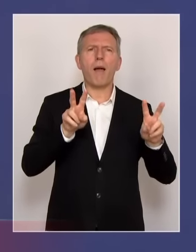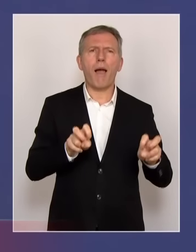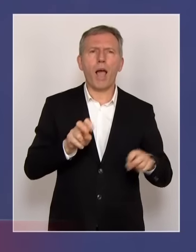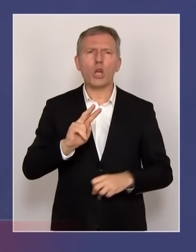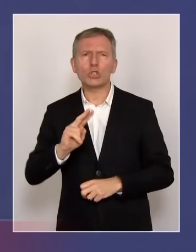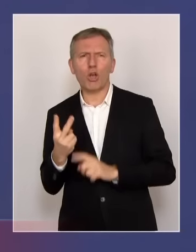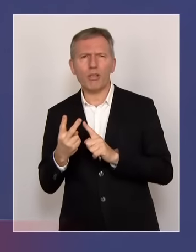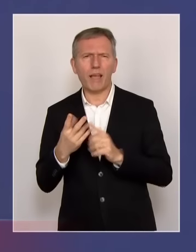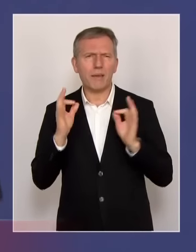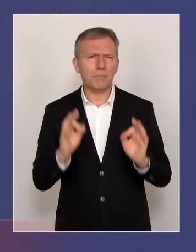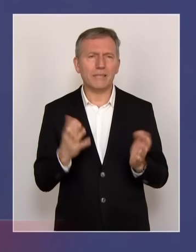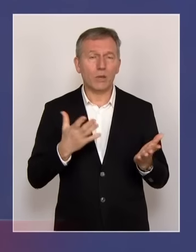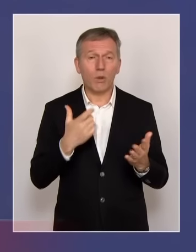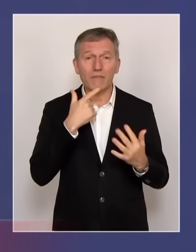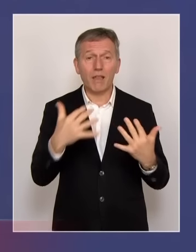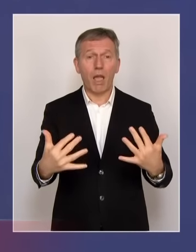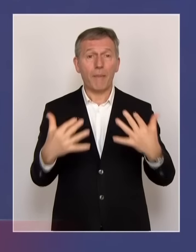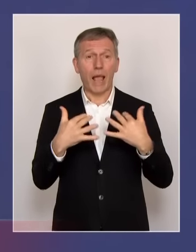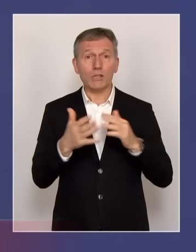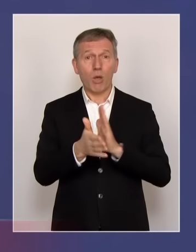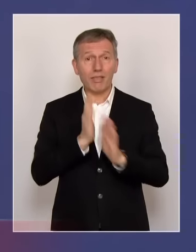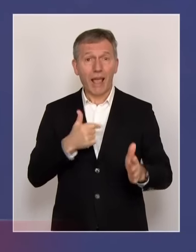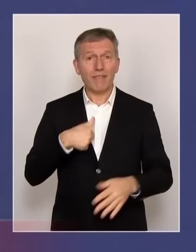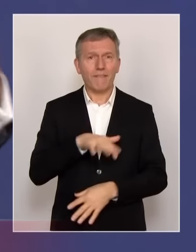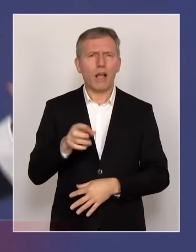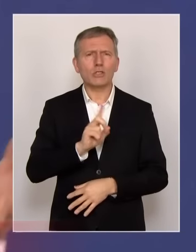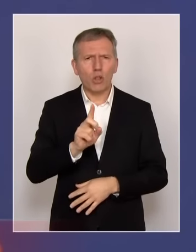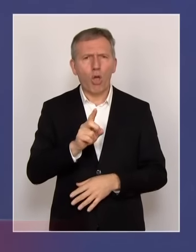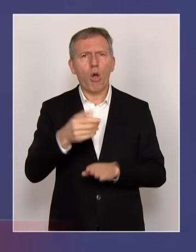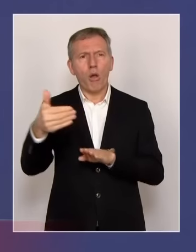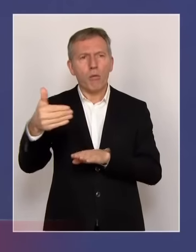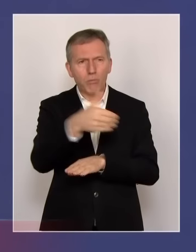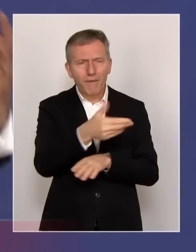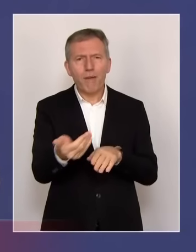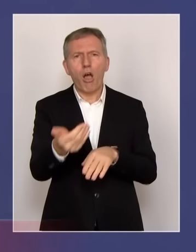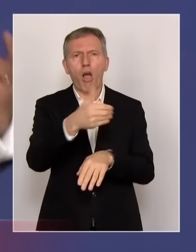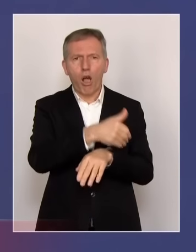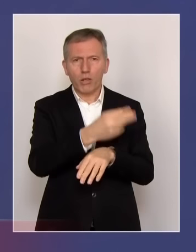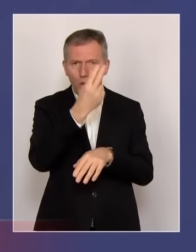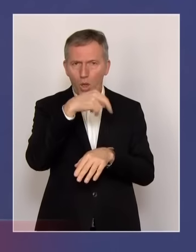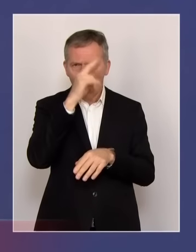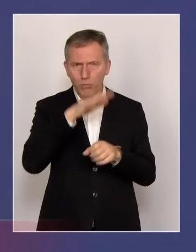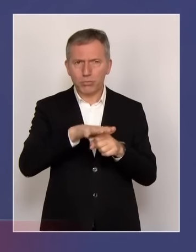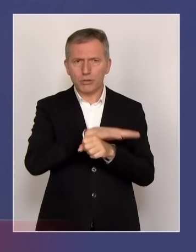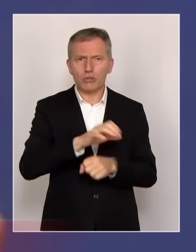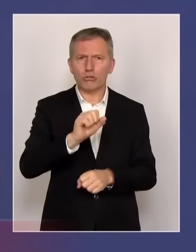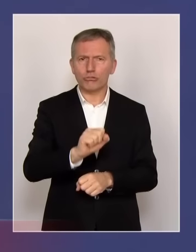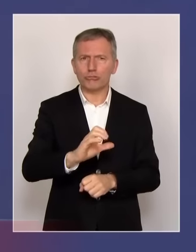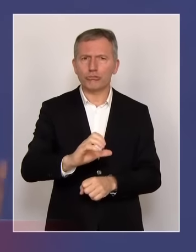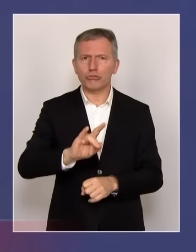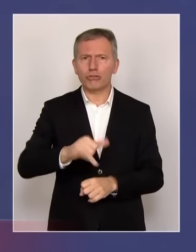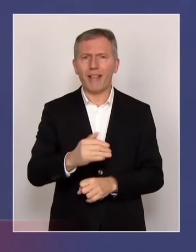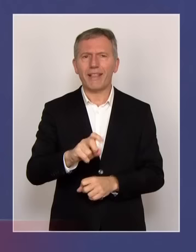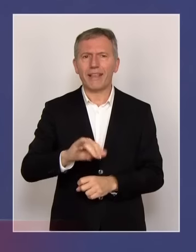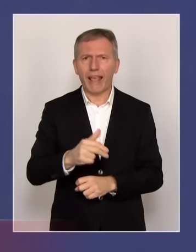comme on dit. C'est-à-dire que l'immigration n'arrive pas en France directement. Elle rentre sur le continent européen et en particulier dans l'espace Schengen par